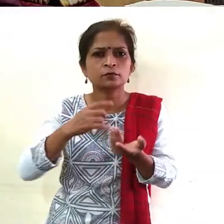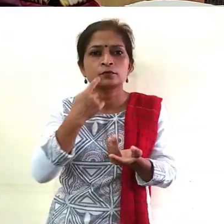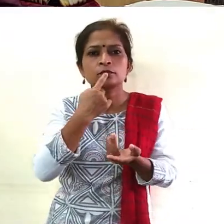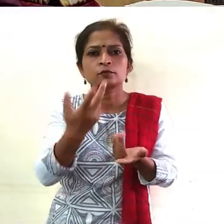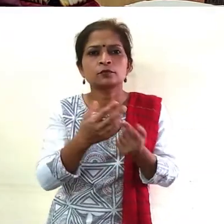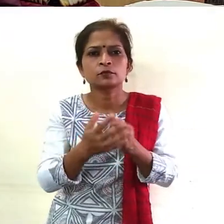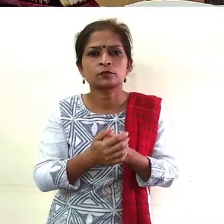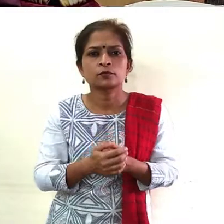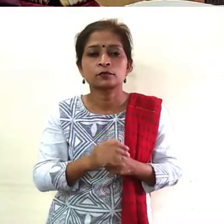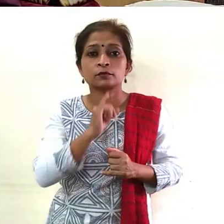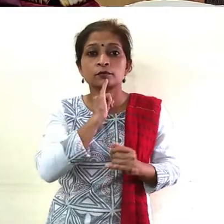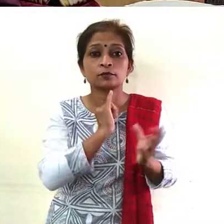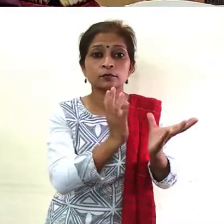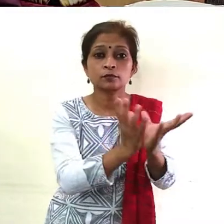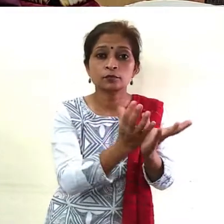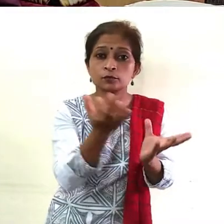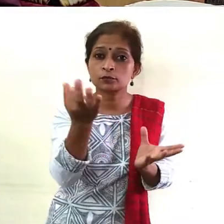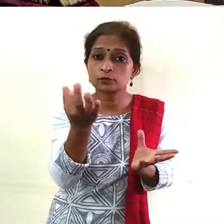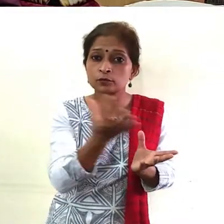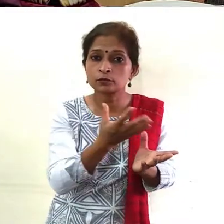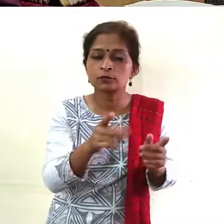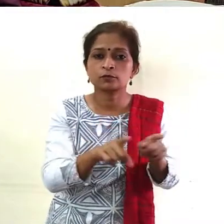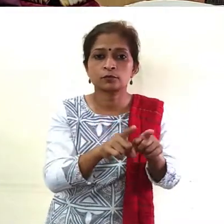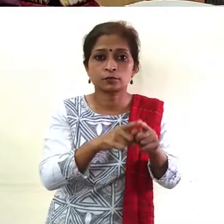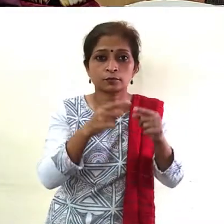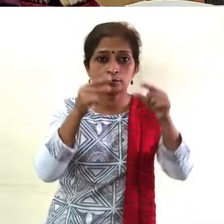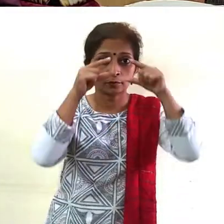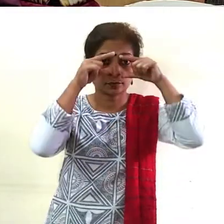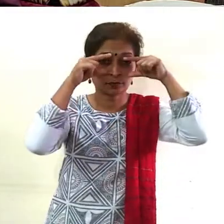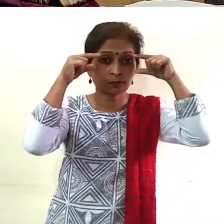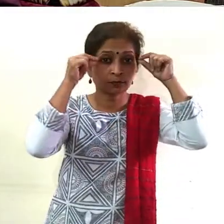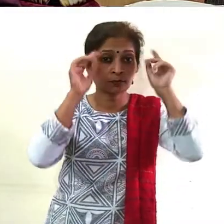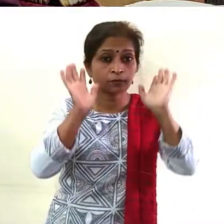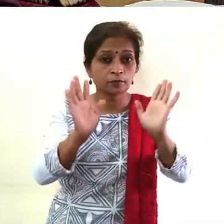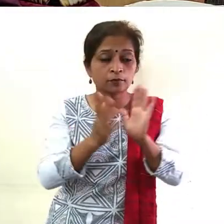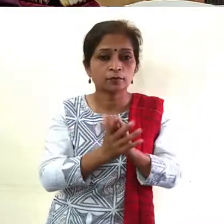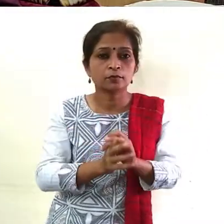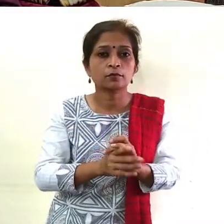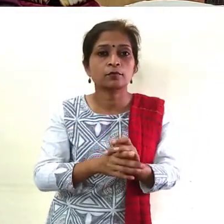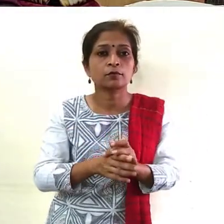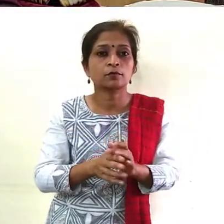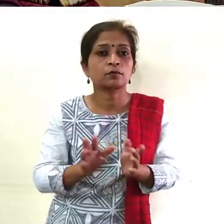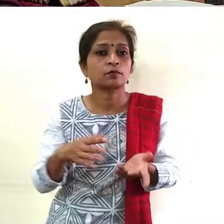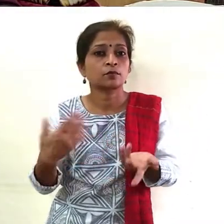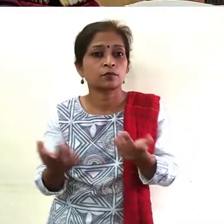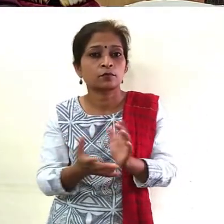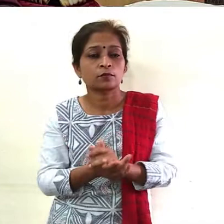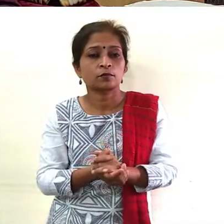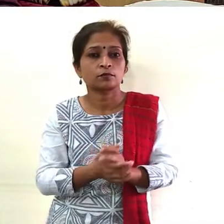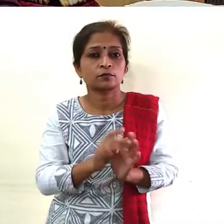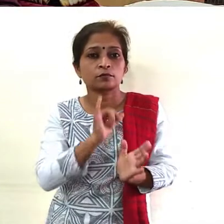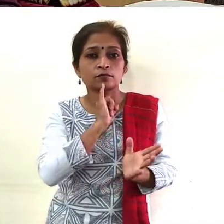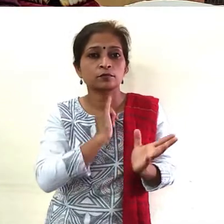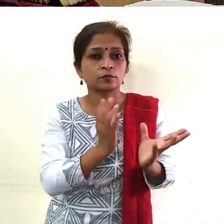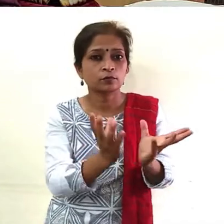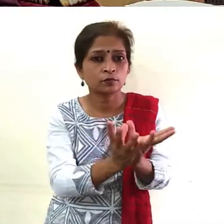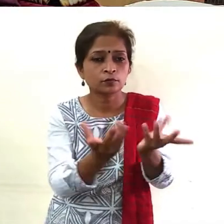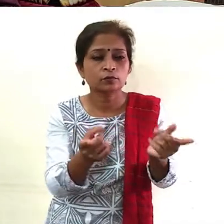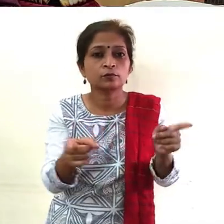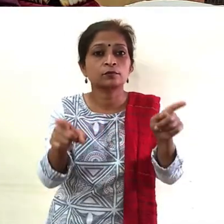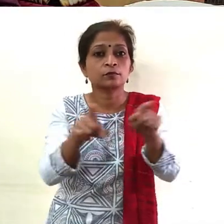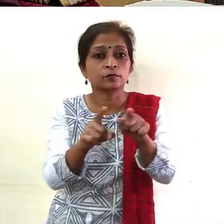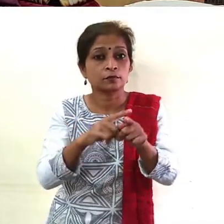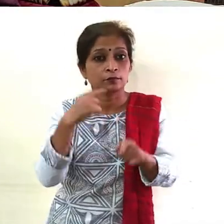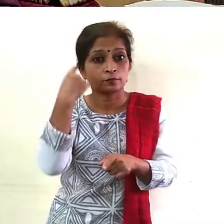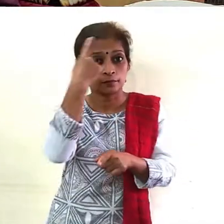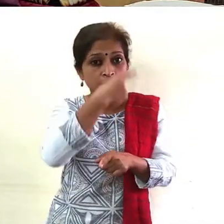लोचन, नए कमल के फूल के तरह लोचन, नव कंज मुख कर, नए कमल